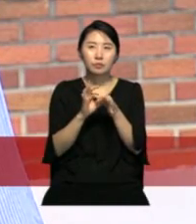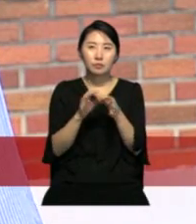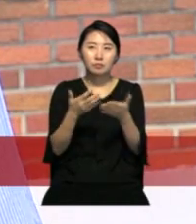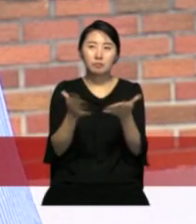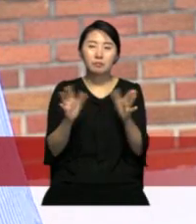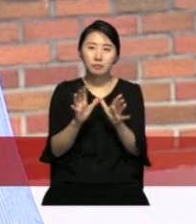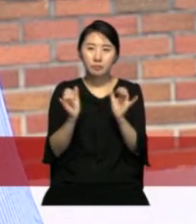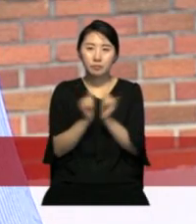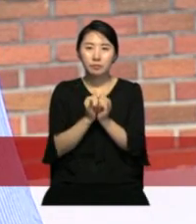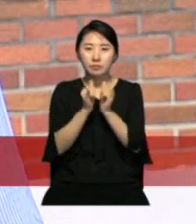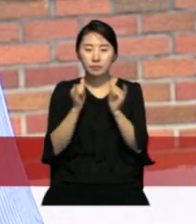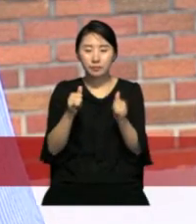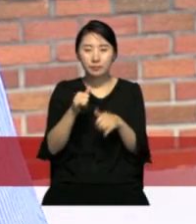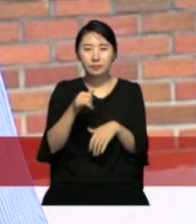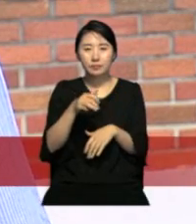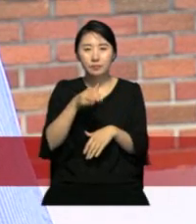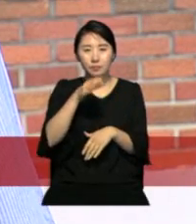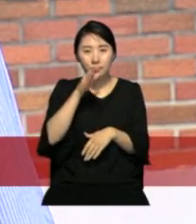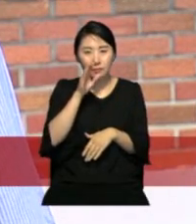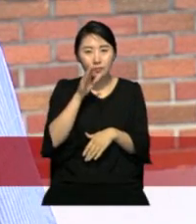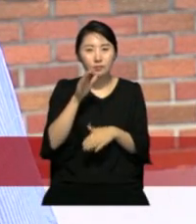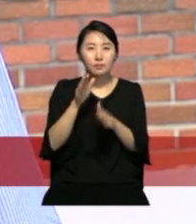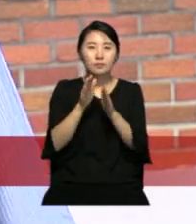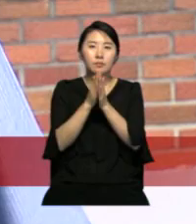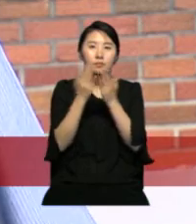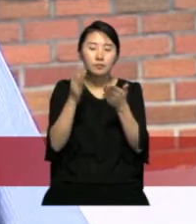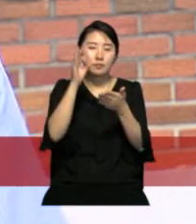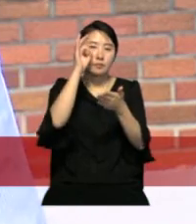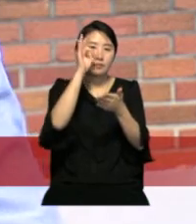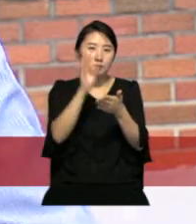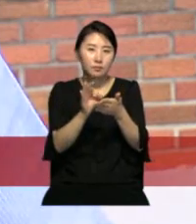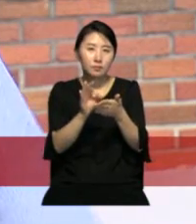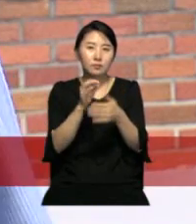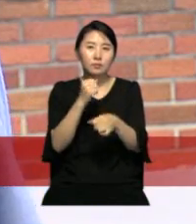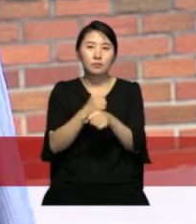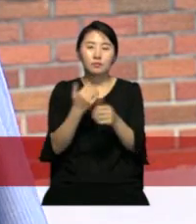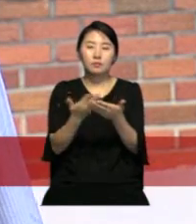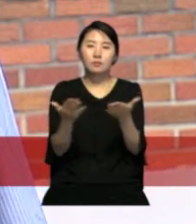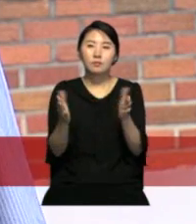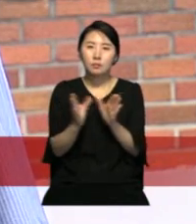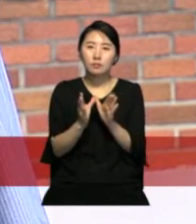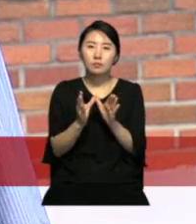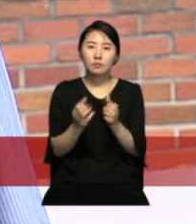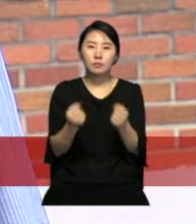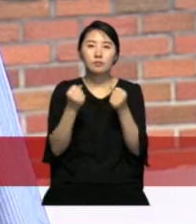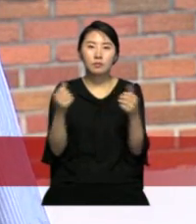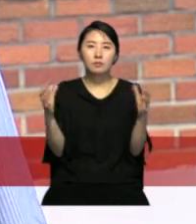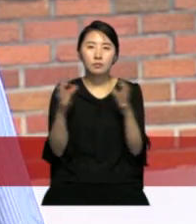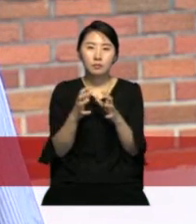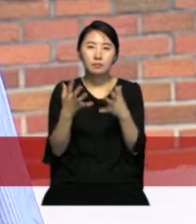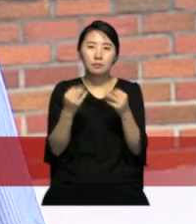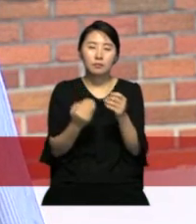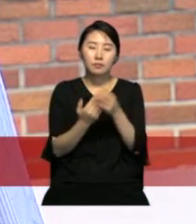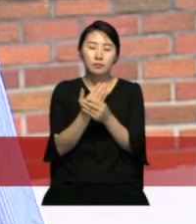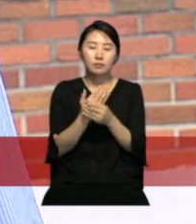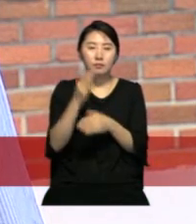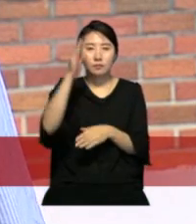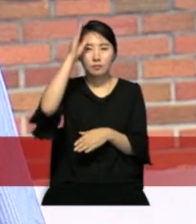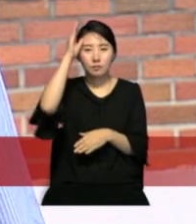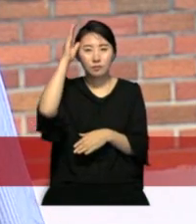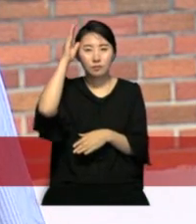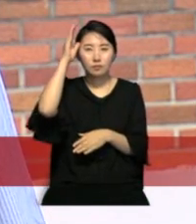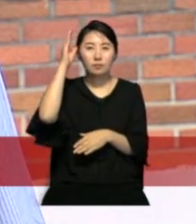사람들이 모이고 차도 한잔 마시고 책도 보고 이렇게 공동체이자 상상력이 넘치는 공간이 많이 생기기를